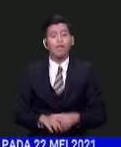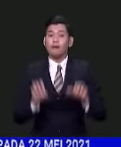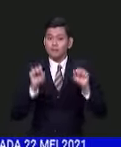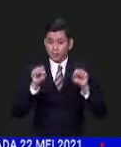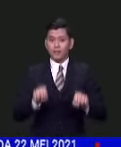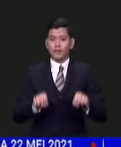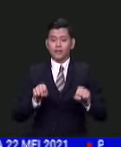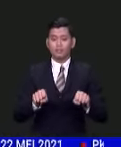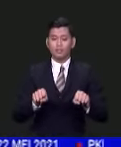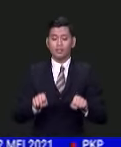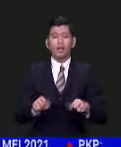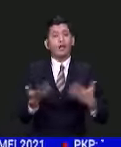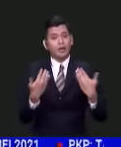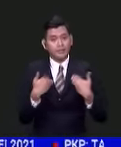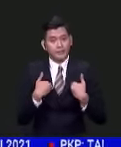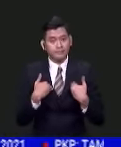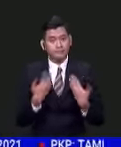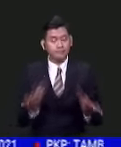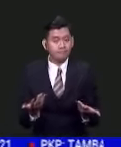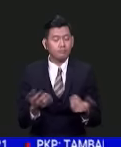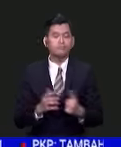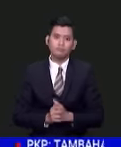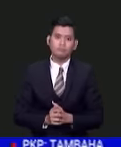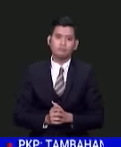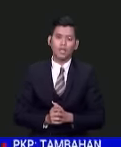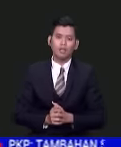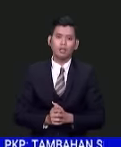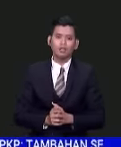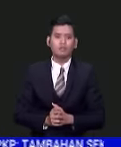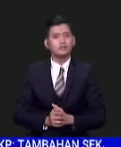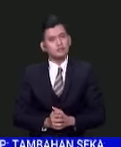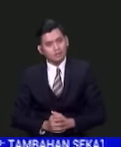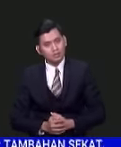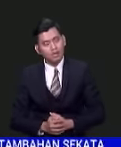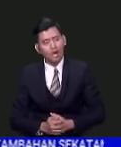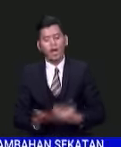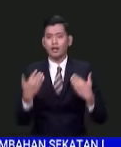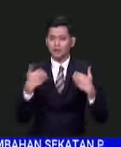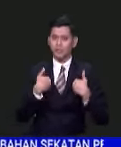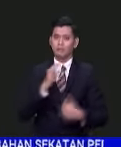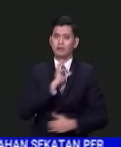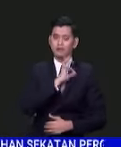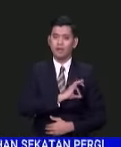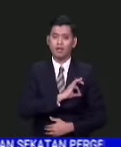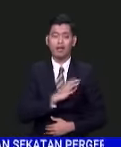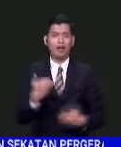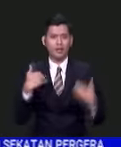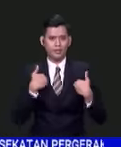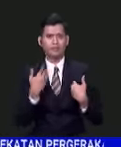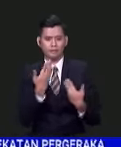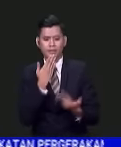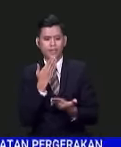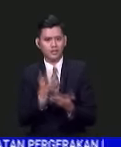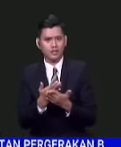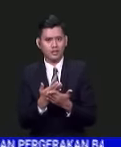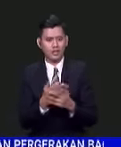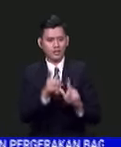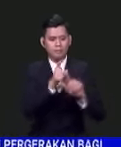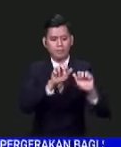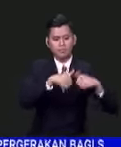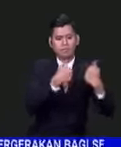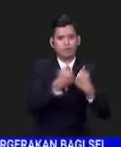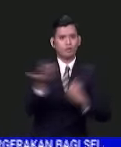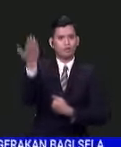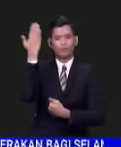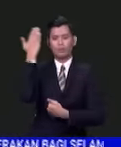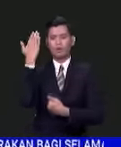boleh berada di atas, mempunyai kelebihan daripada PSM yang sudah